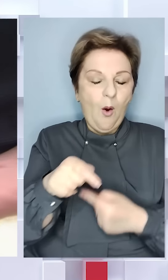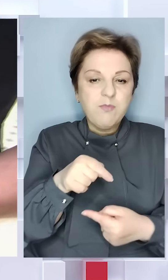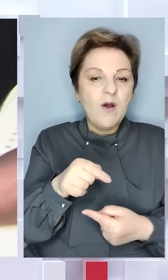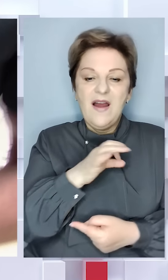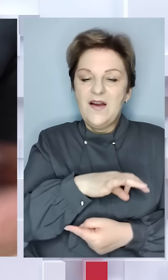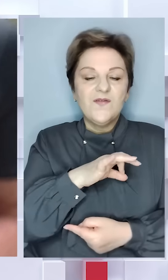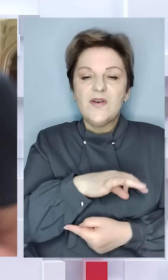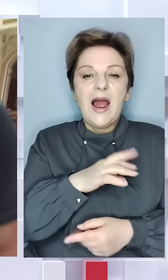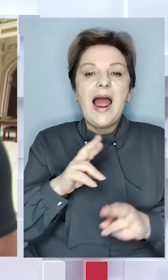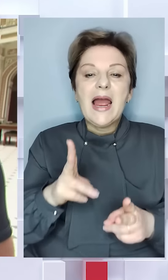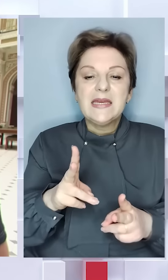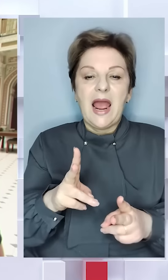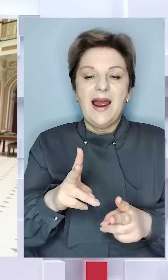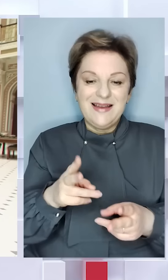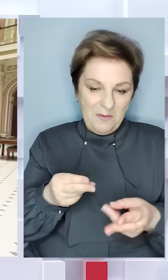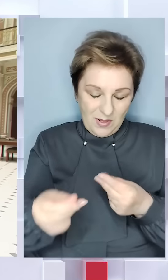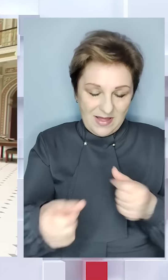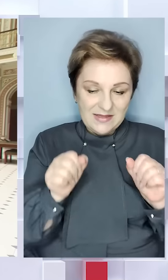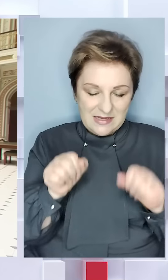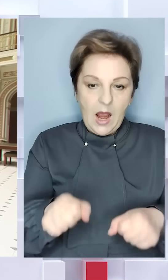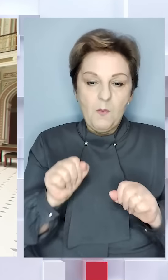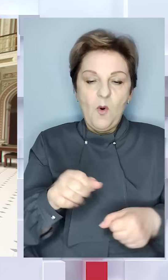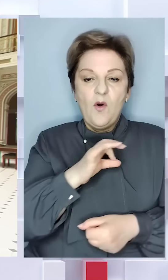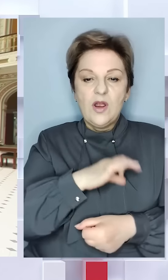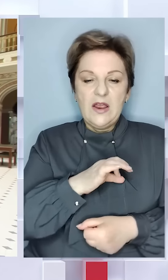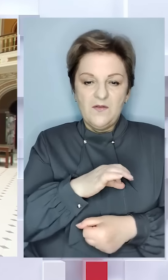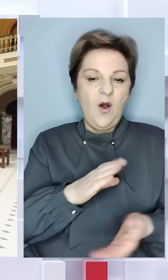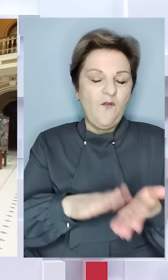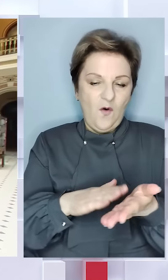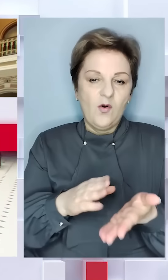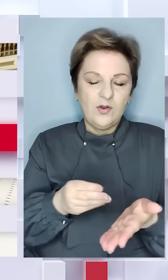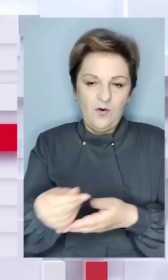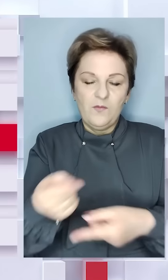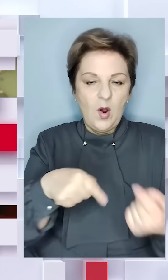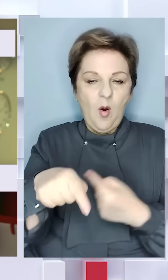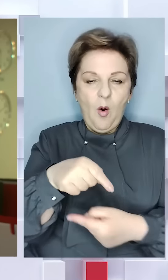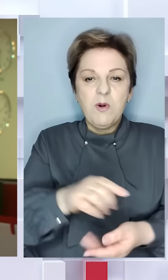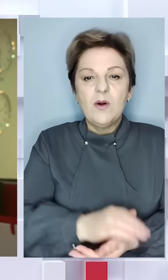вона використовується як засіб платежу, використовується в готівковому обігу.